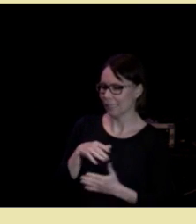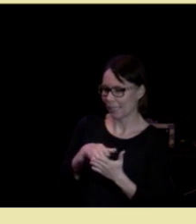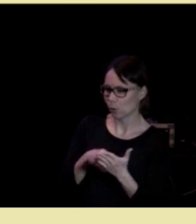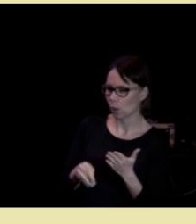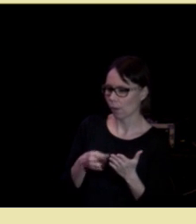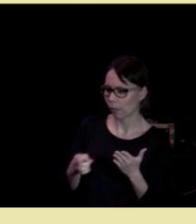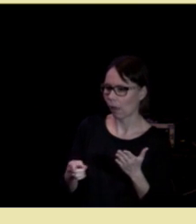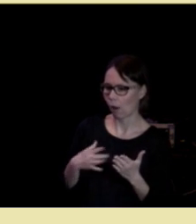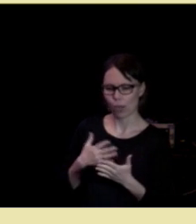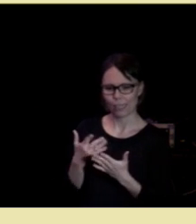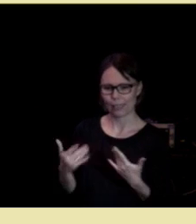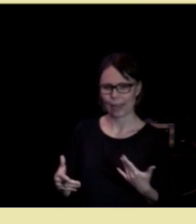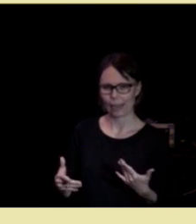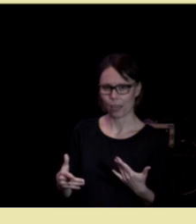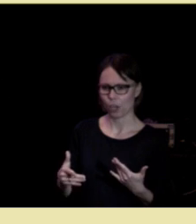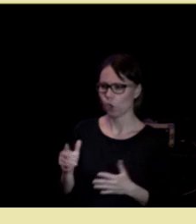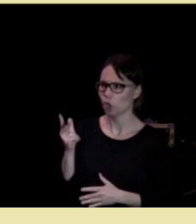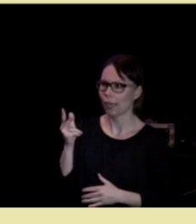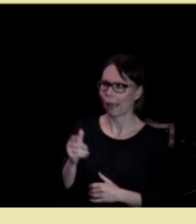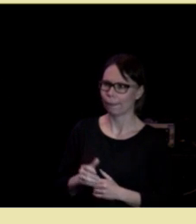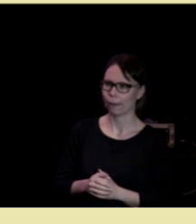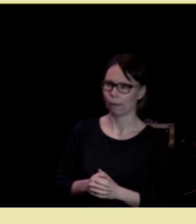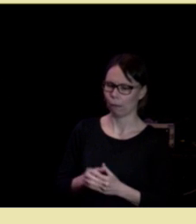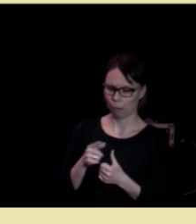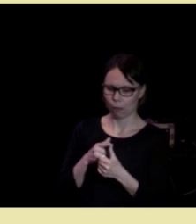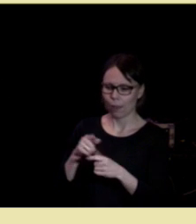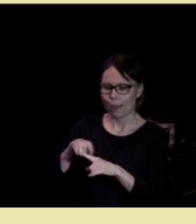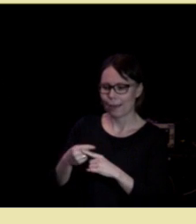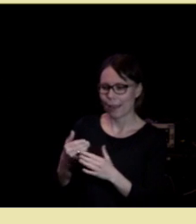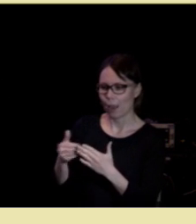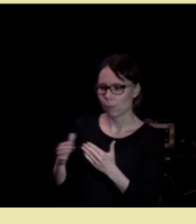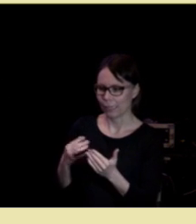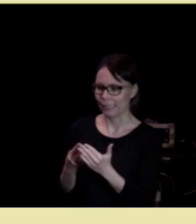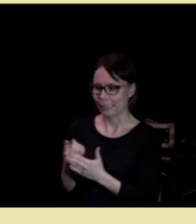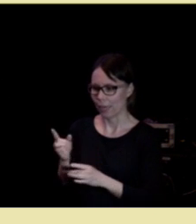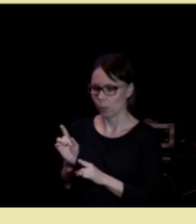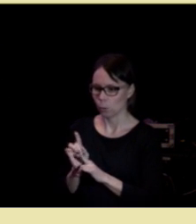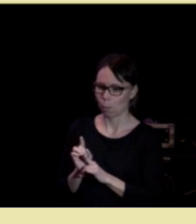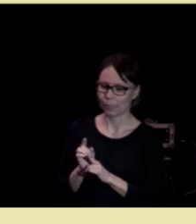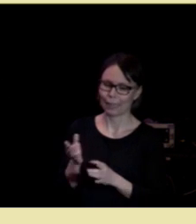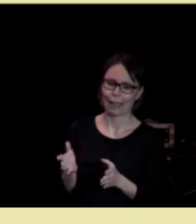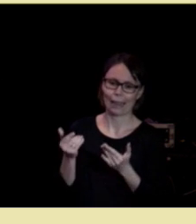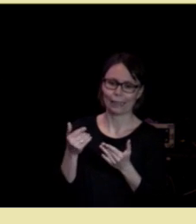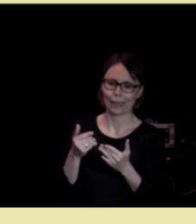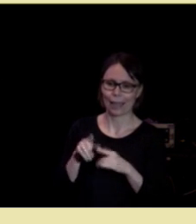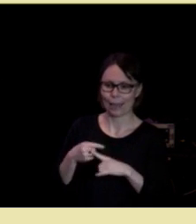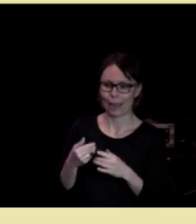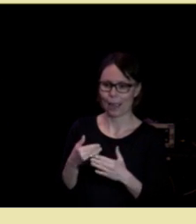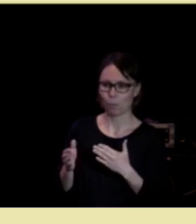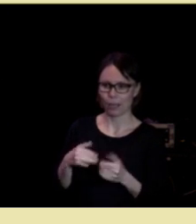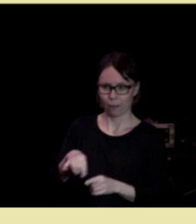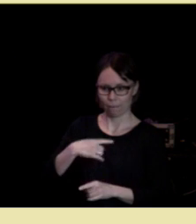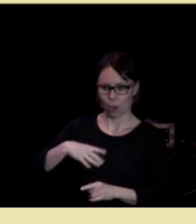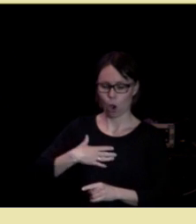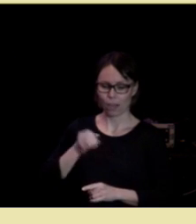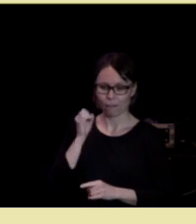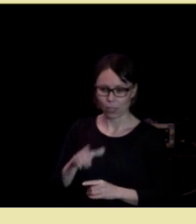har generell gyldighet. Enten rehabiliteringen skjer som den enkle rehabiliteringen vi har I